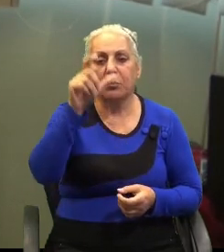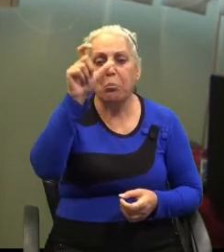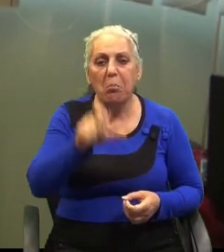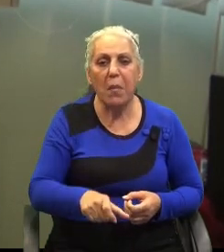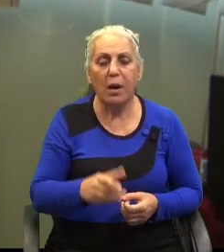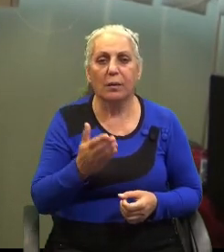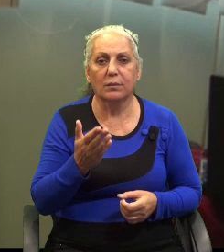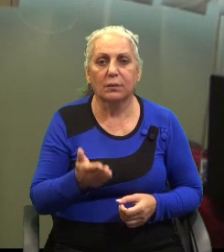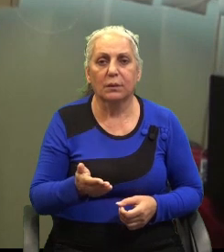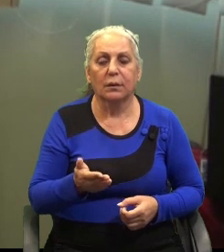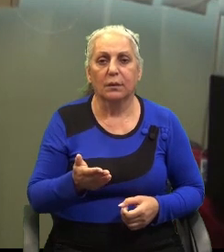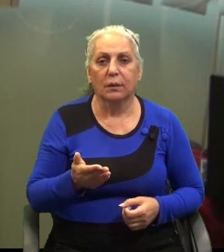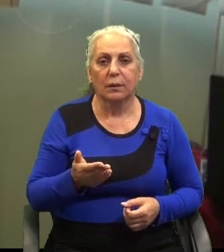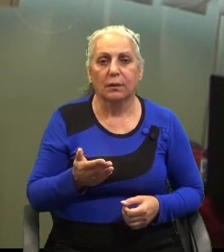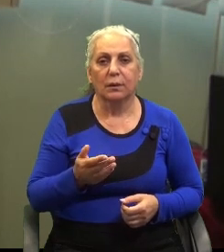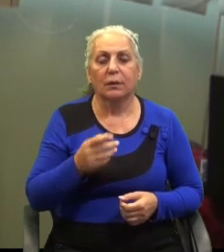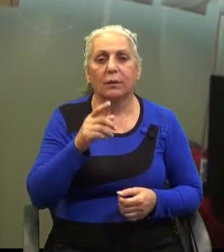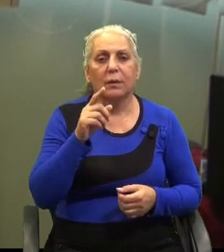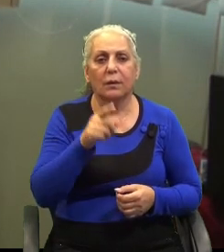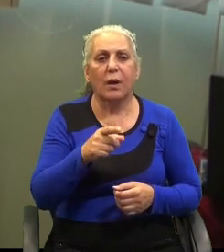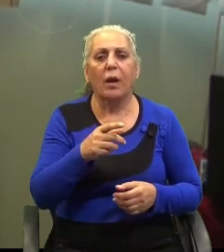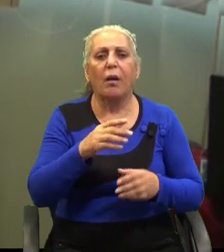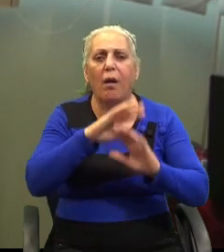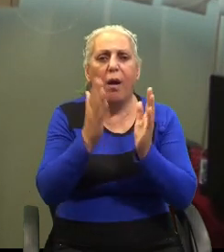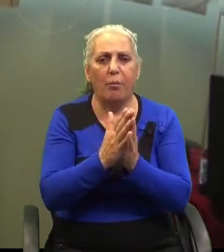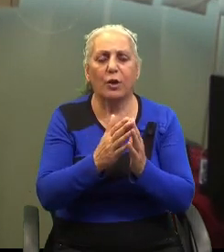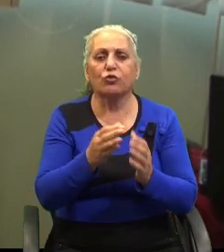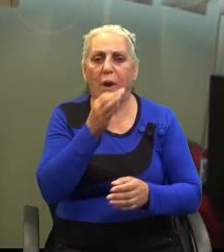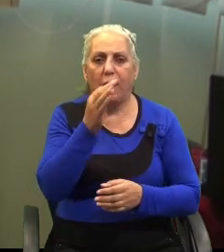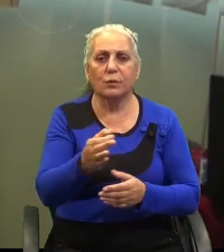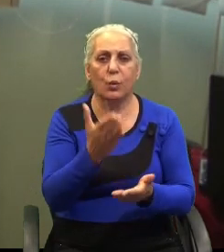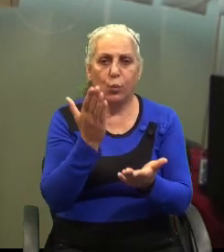Անձնավորություն էր, նա արդեն ասելիք ուներ,